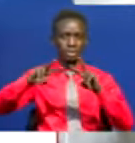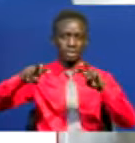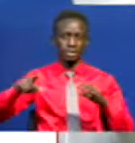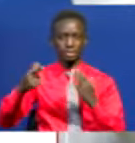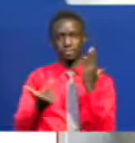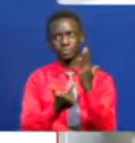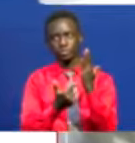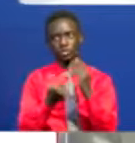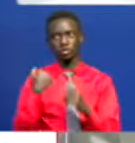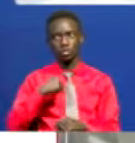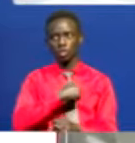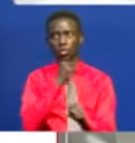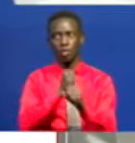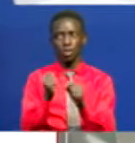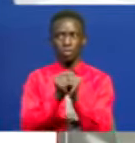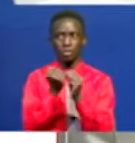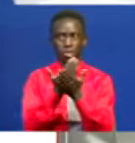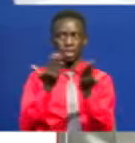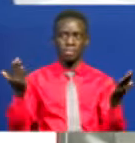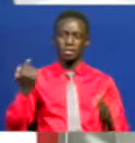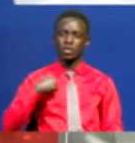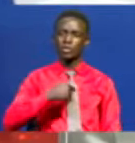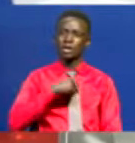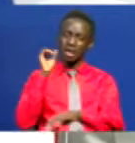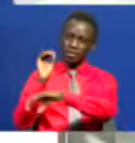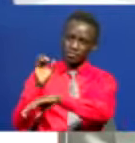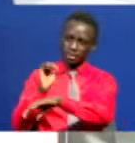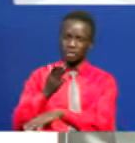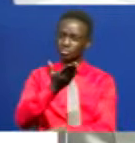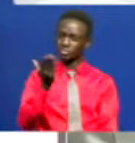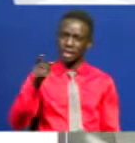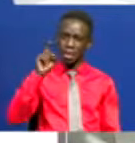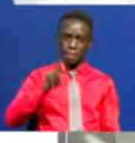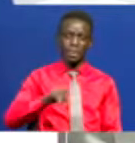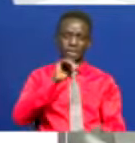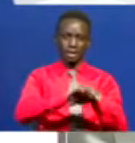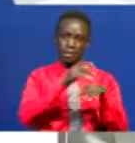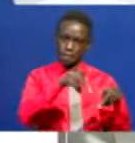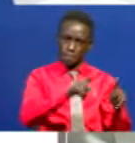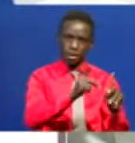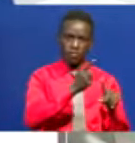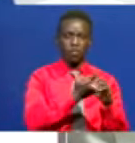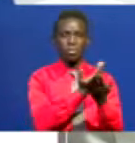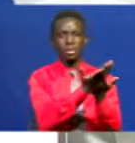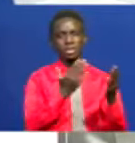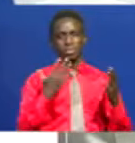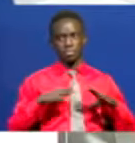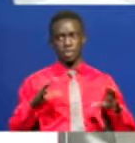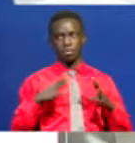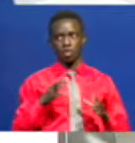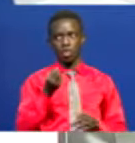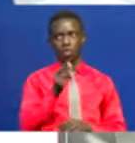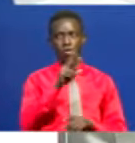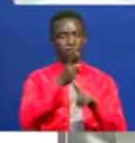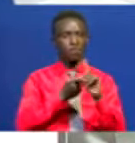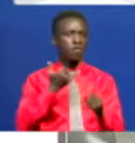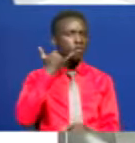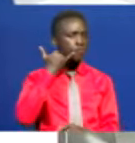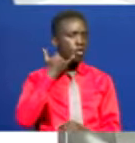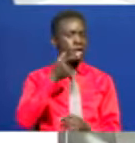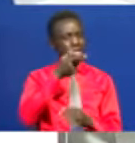with them and telling them that they are supposed to get consent from the particular either guarantors or the particular phone book addresses that